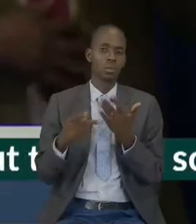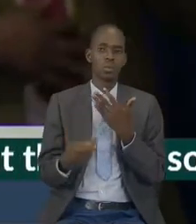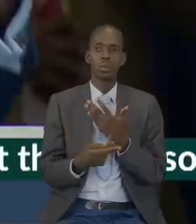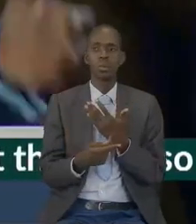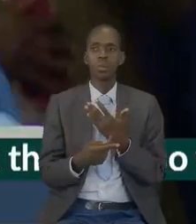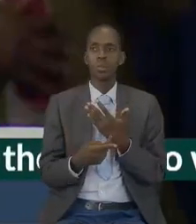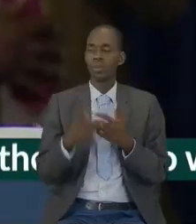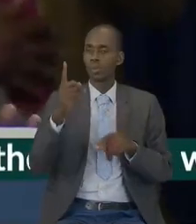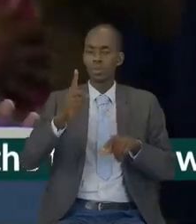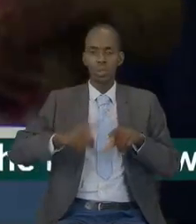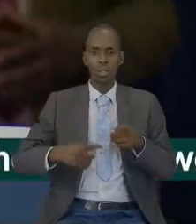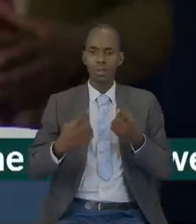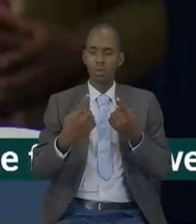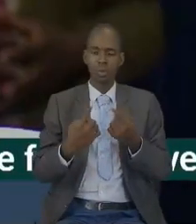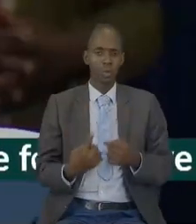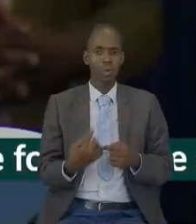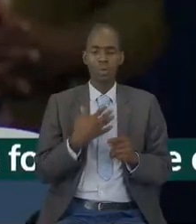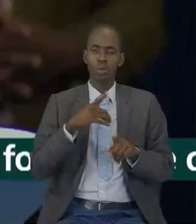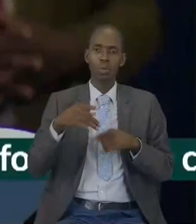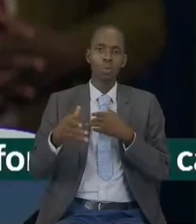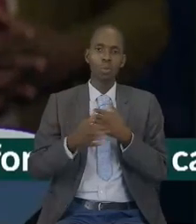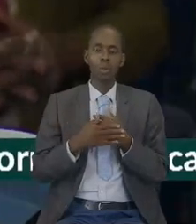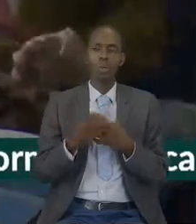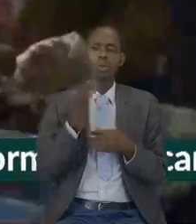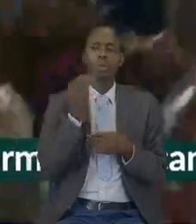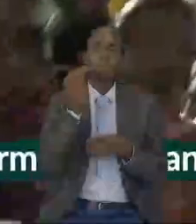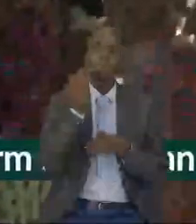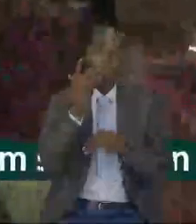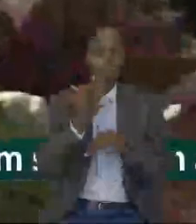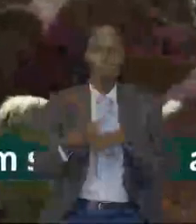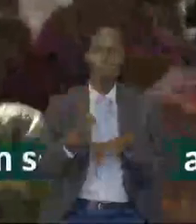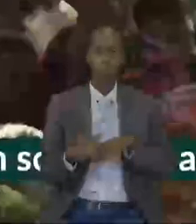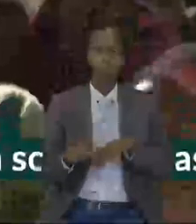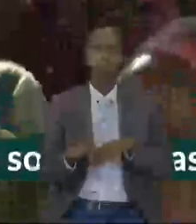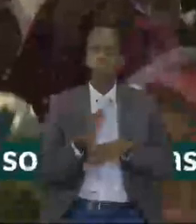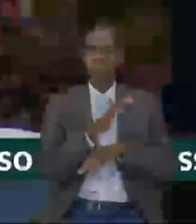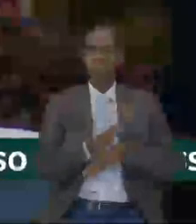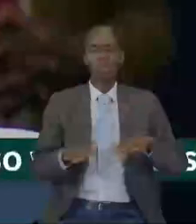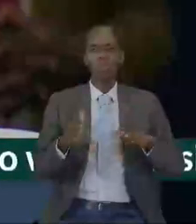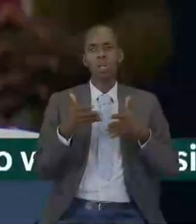Thank you.